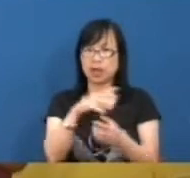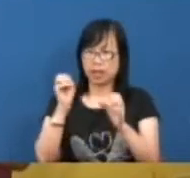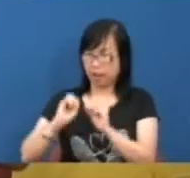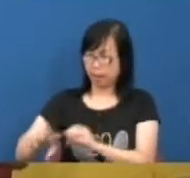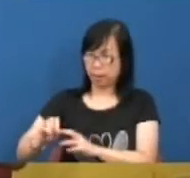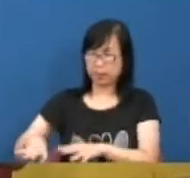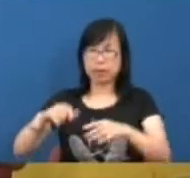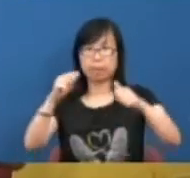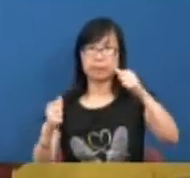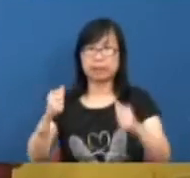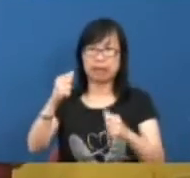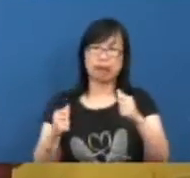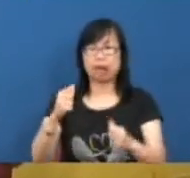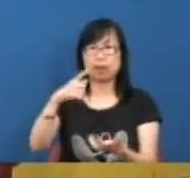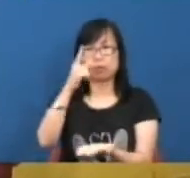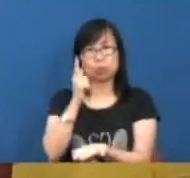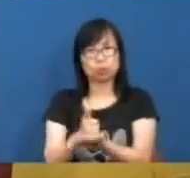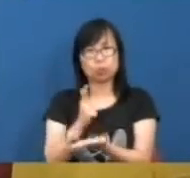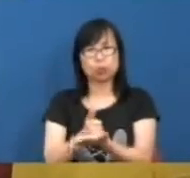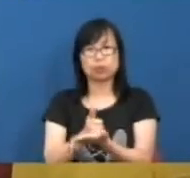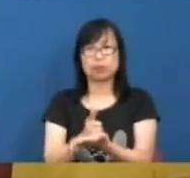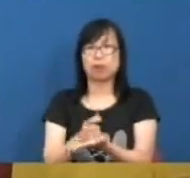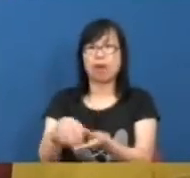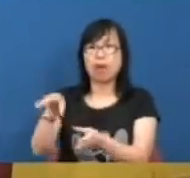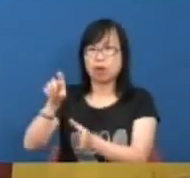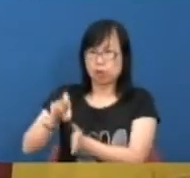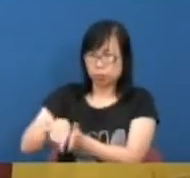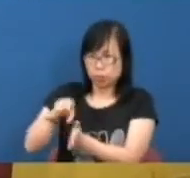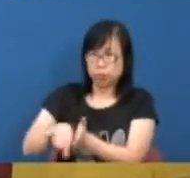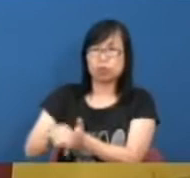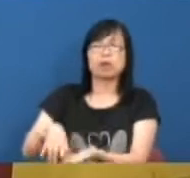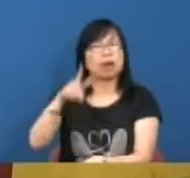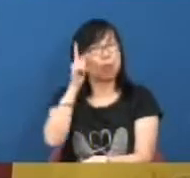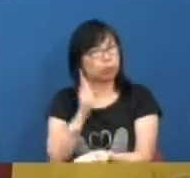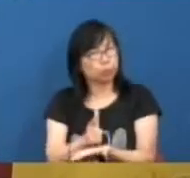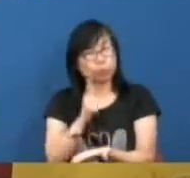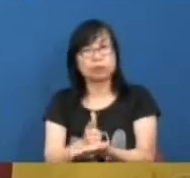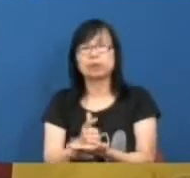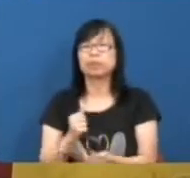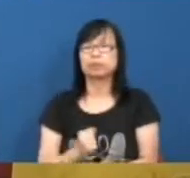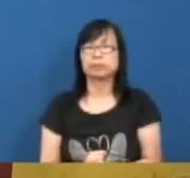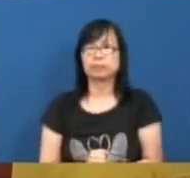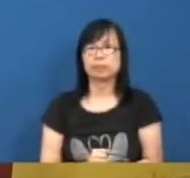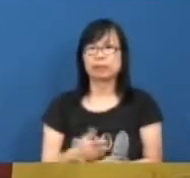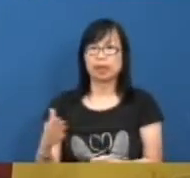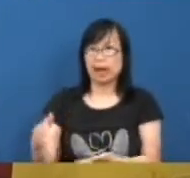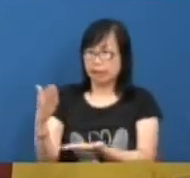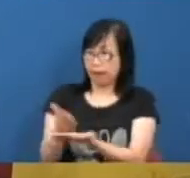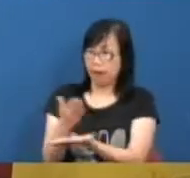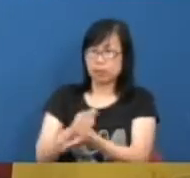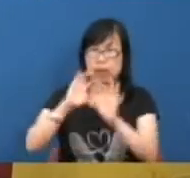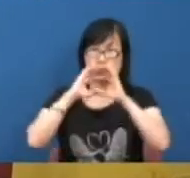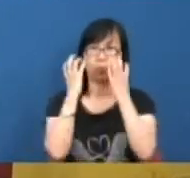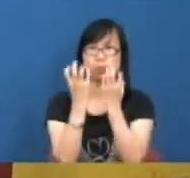個最重要一樣嘢，佢哋嗰啲廚餘個分類係幾重要嘅。咁啊，另一方面啦，我哋即係個考察團啦，去